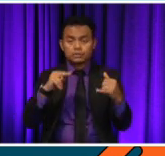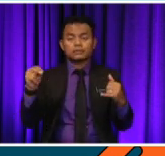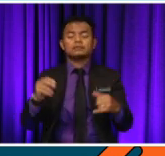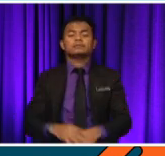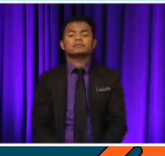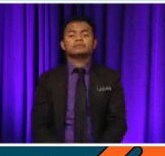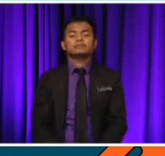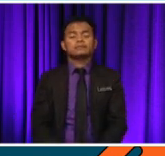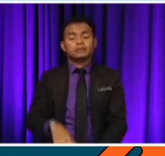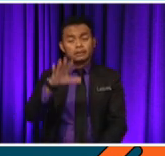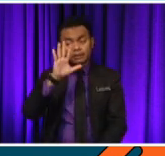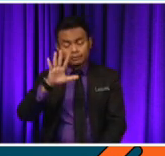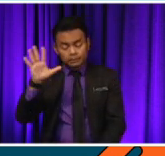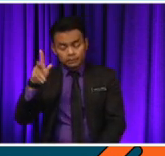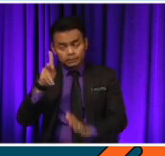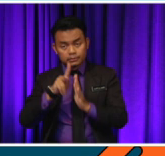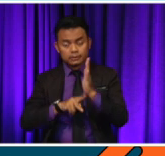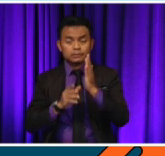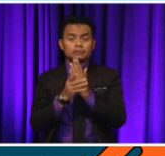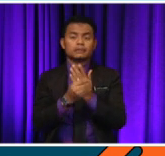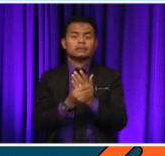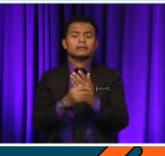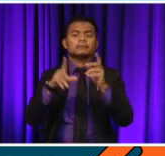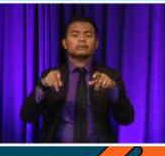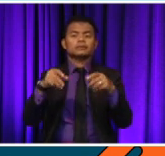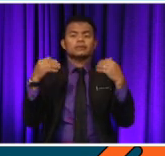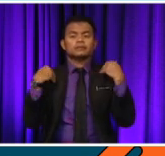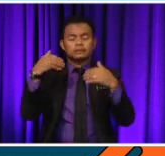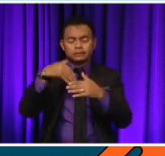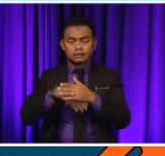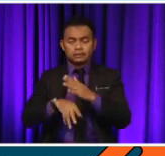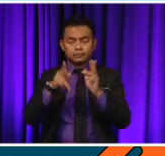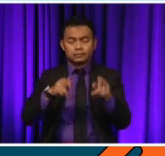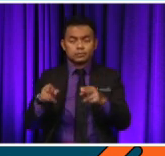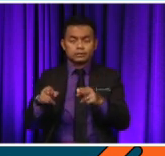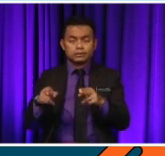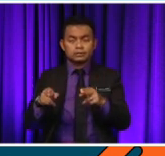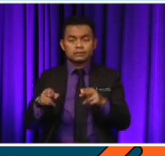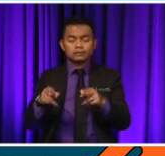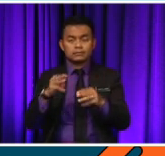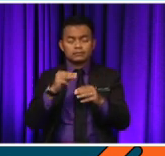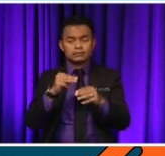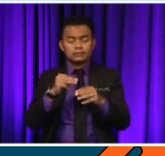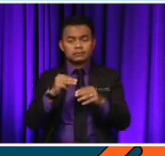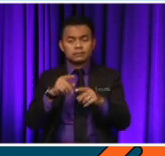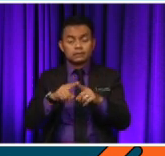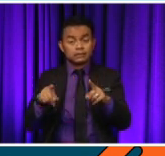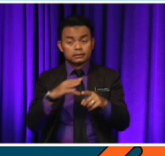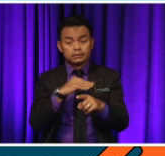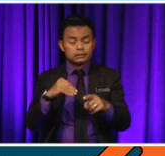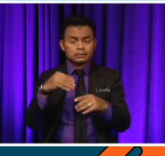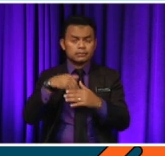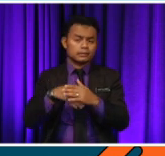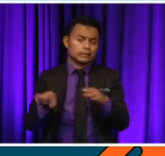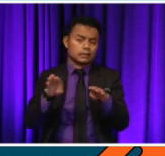kelima-lima kemahiran ini perlu ada dalam pengurusan malah sebagai pengurus maupun sebagai pemimpin ini